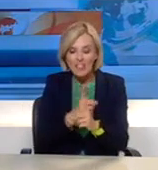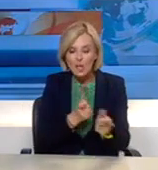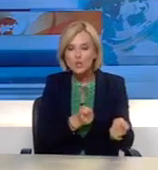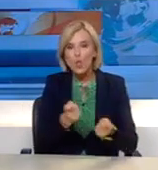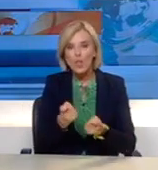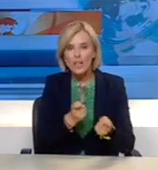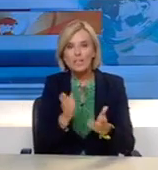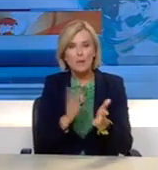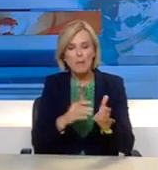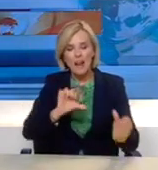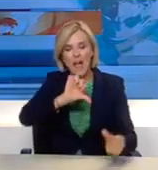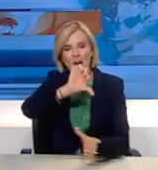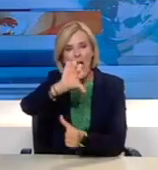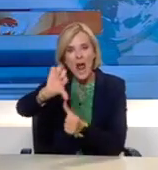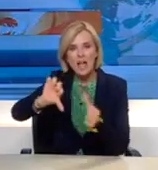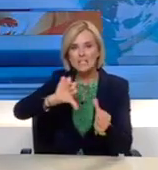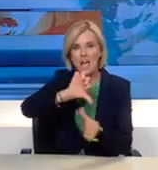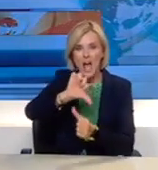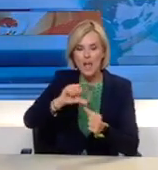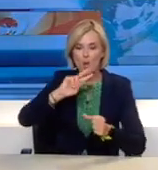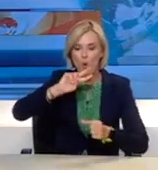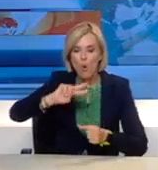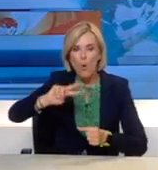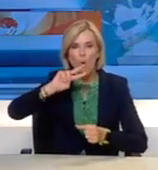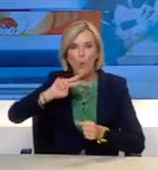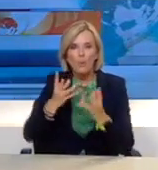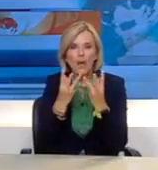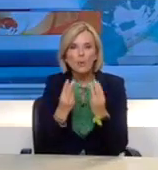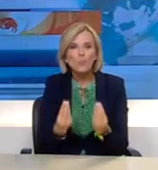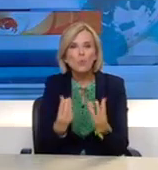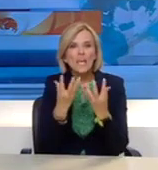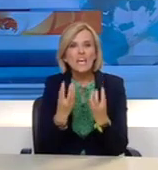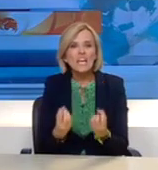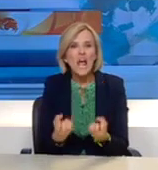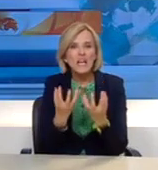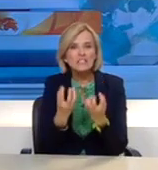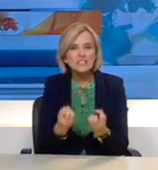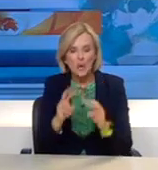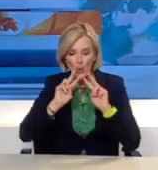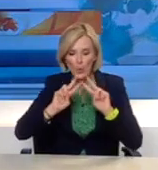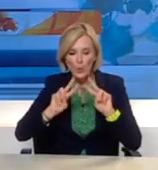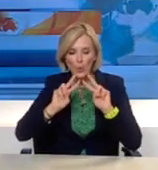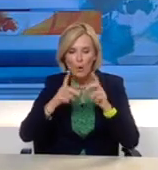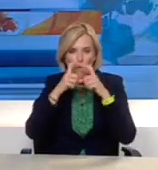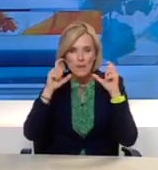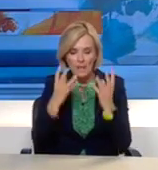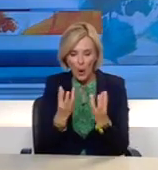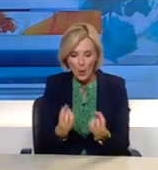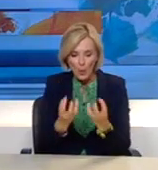αλλάζει αμέσως μόλις διαπιστωθεί ότι είναι βρεγμένη από την αναπνοή και από τους υδρατμούς της αναπνοής,